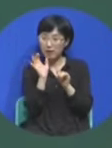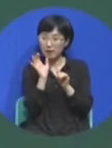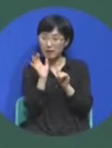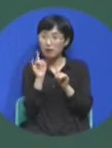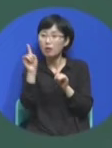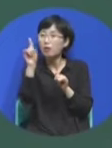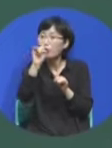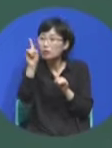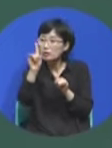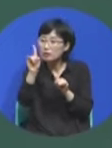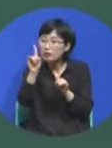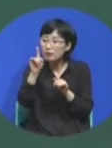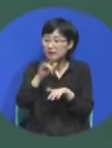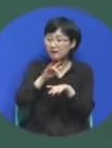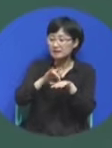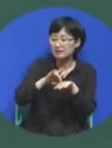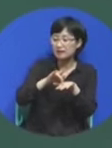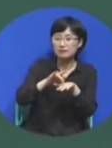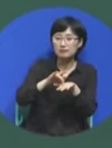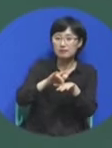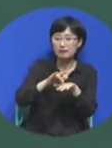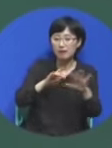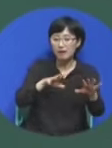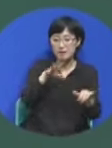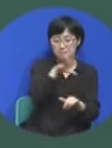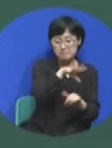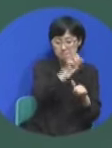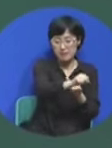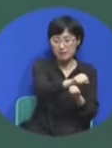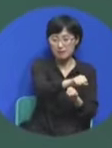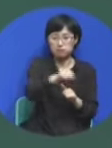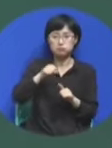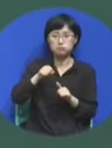이 청순들의 마음이 사단에게 장악되는 거예요.